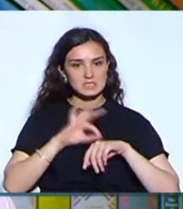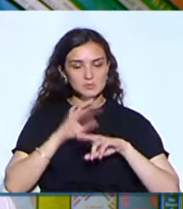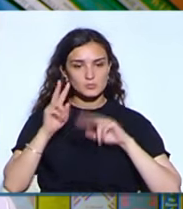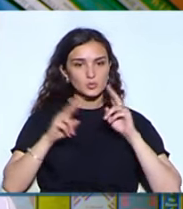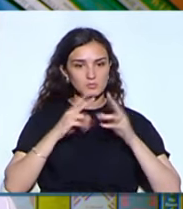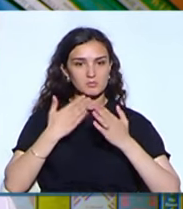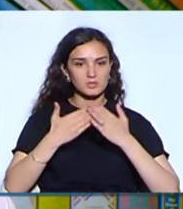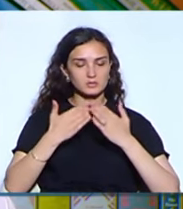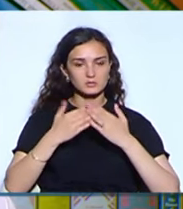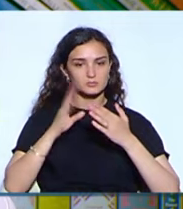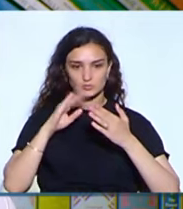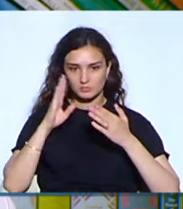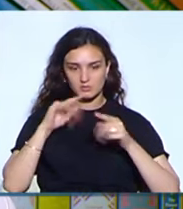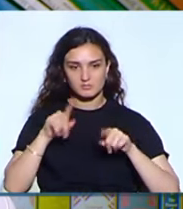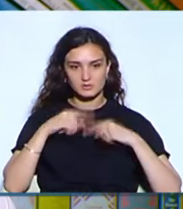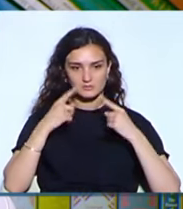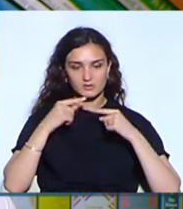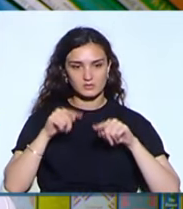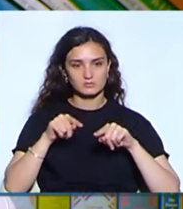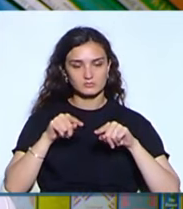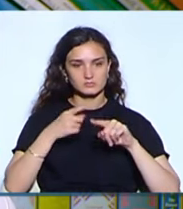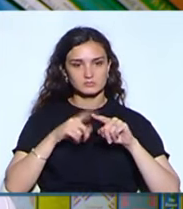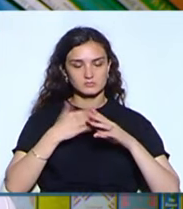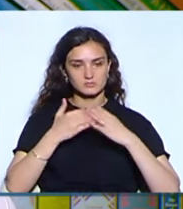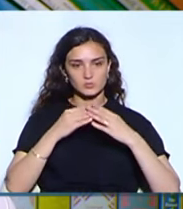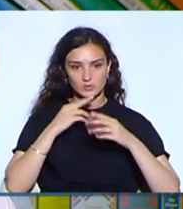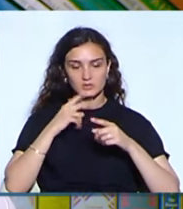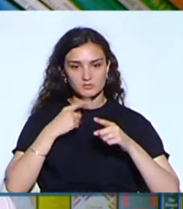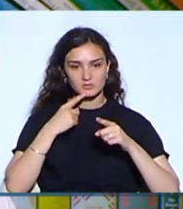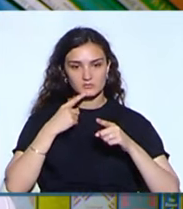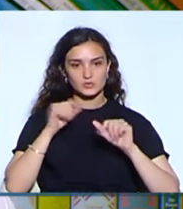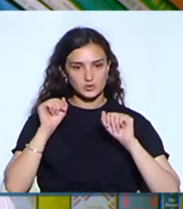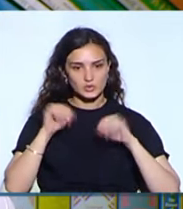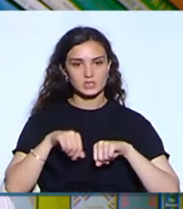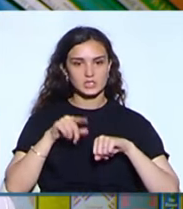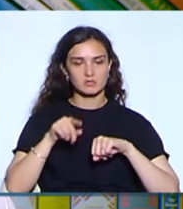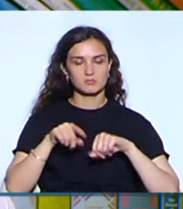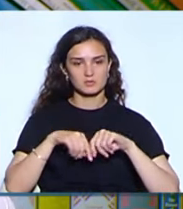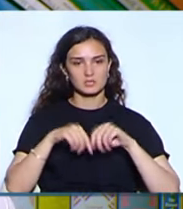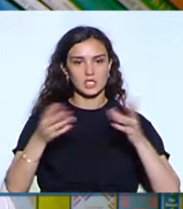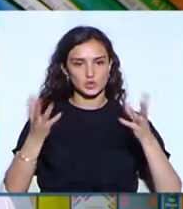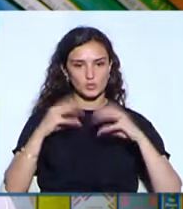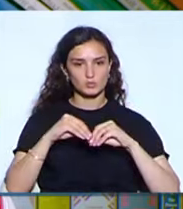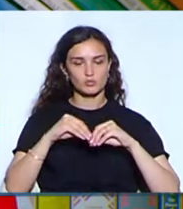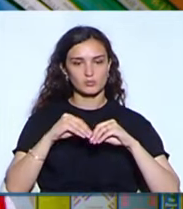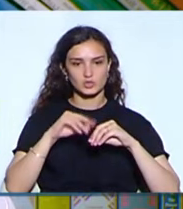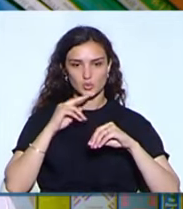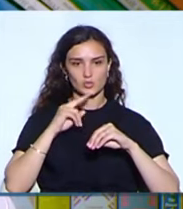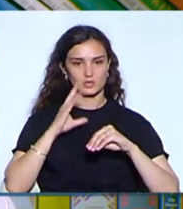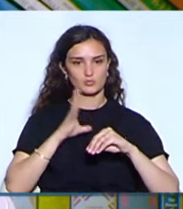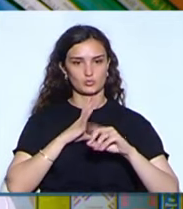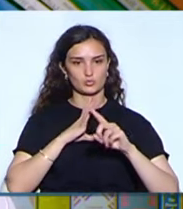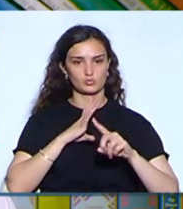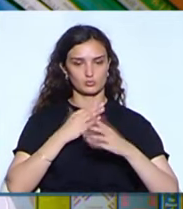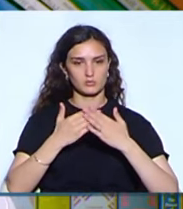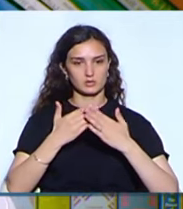რომელზედაც ვთქვათ მშობელმა გაამახვილა თქვა ყურადღება, შეიძლება ერთობლიობაში საყურადღებო